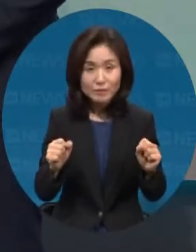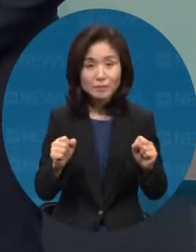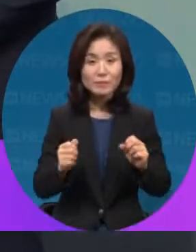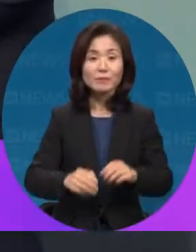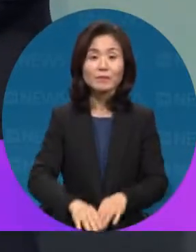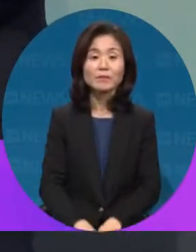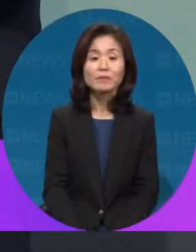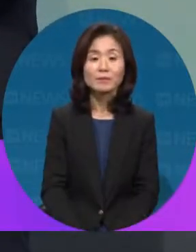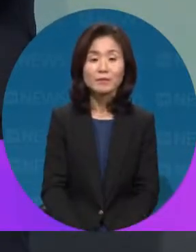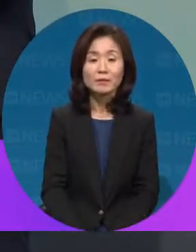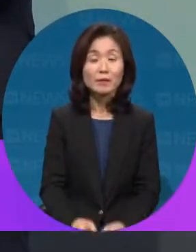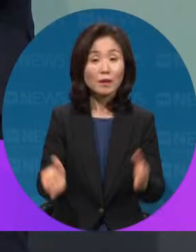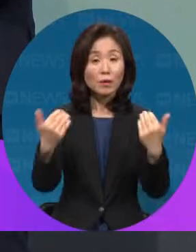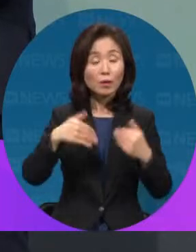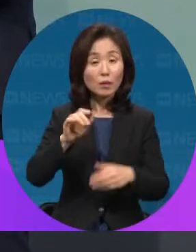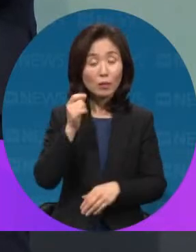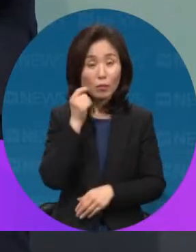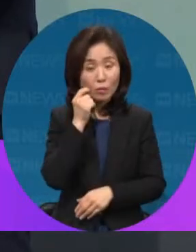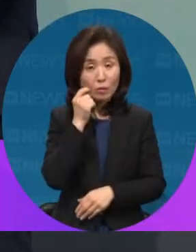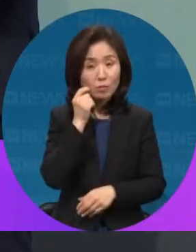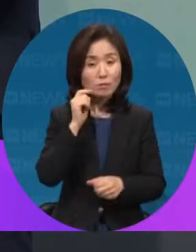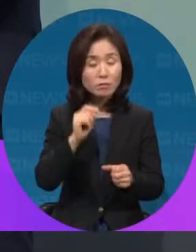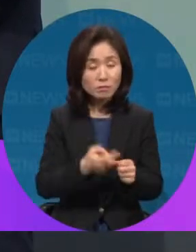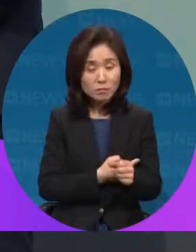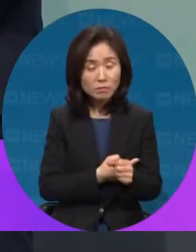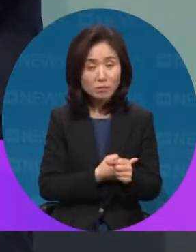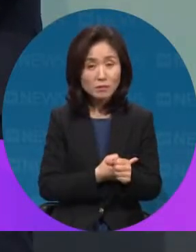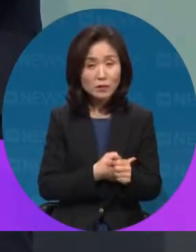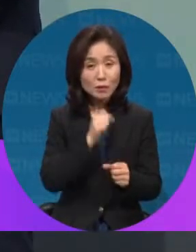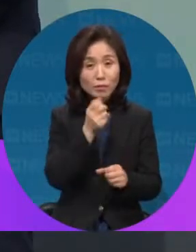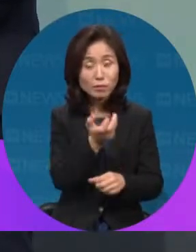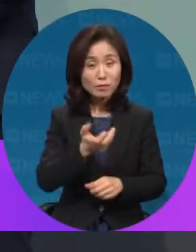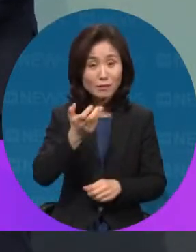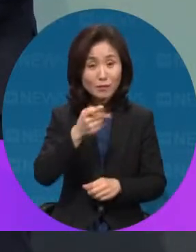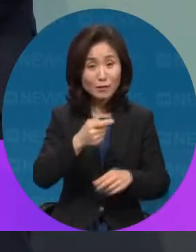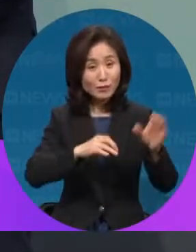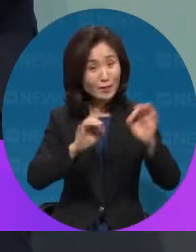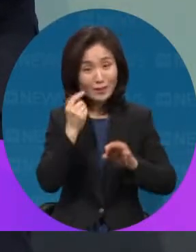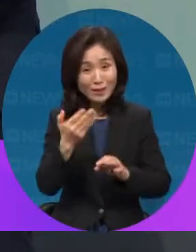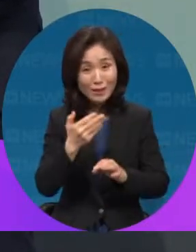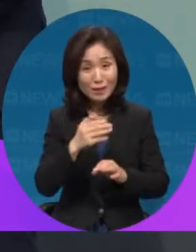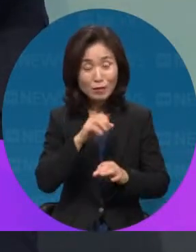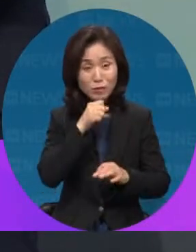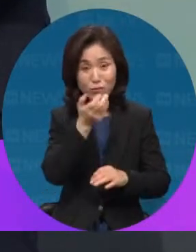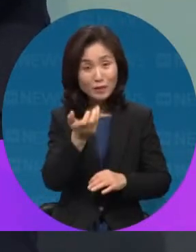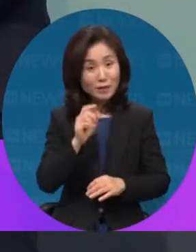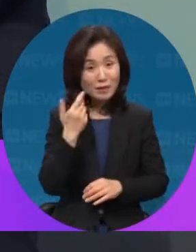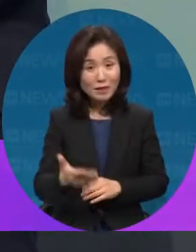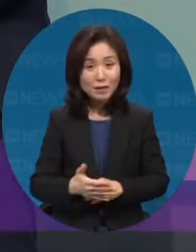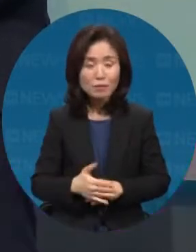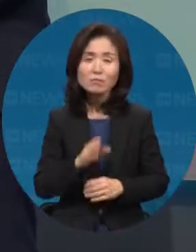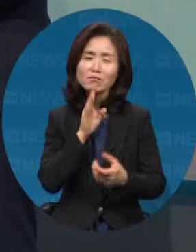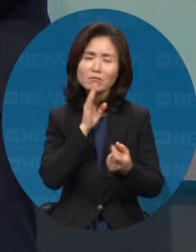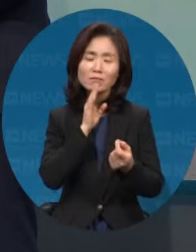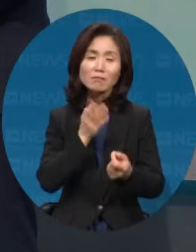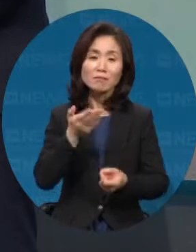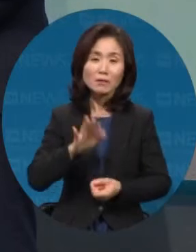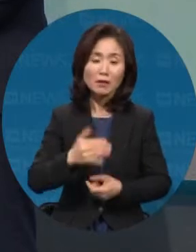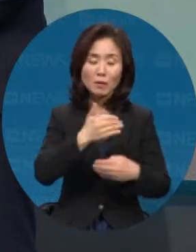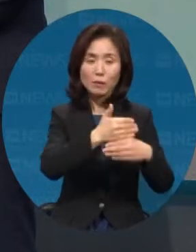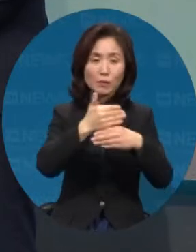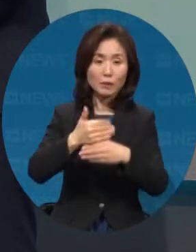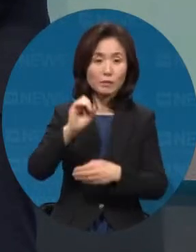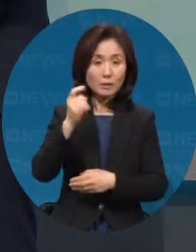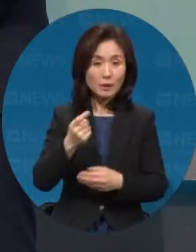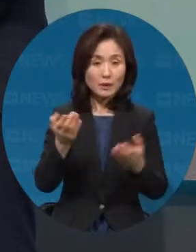싶어 거죠 자 학교를 못 가니까 성적이 올랐다 잘못 쓴 거 아닙니까 성재 부속 내리 잖아요 근데 그런데 이 이봉수 유치로